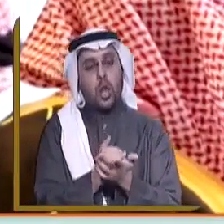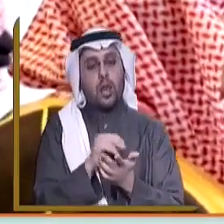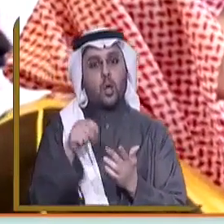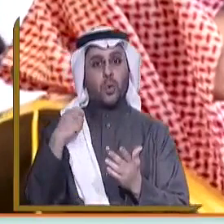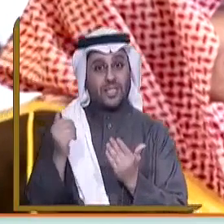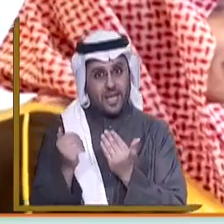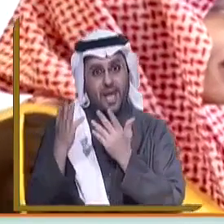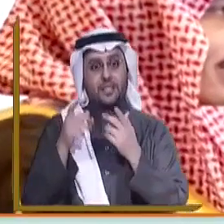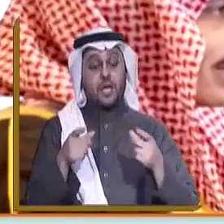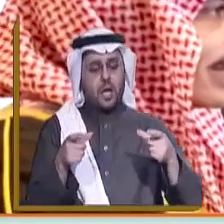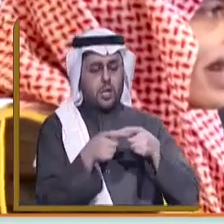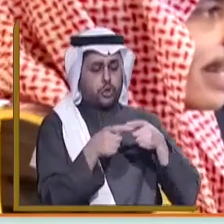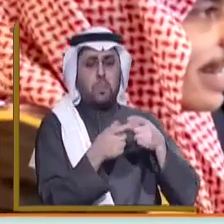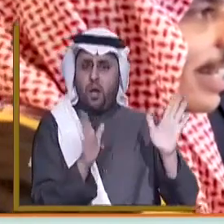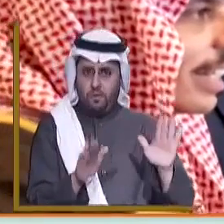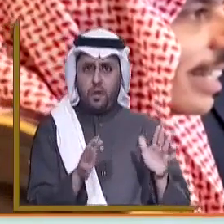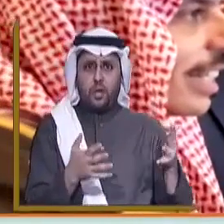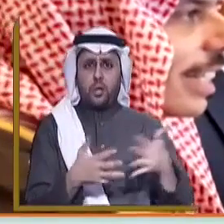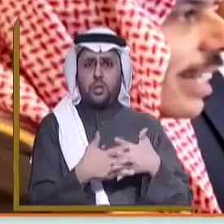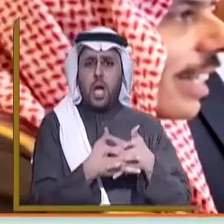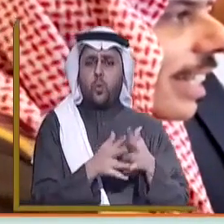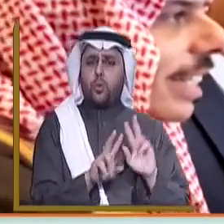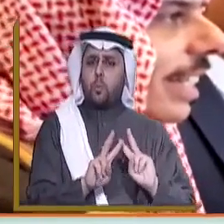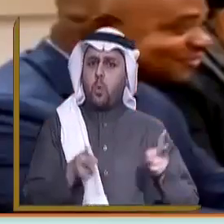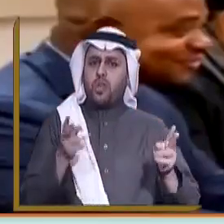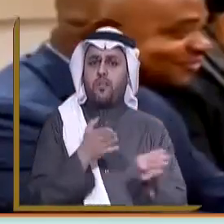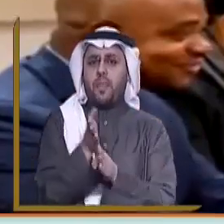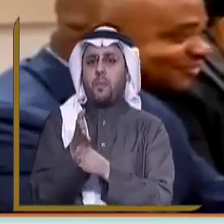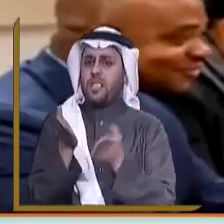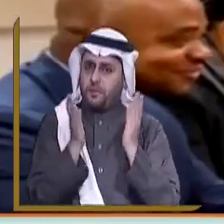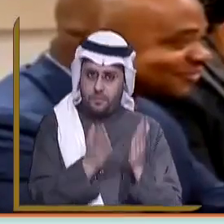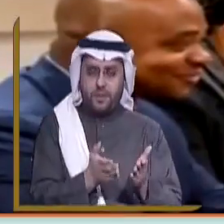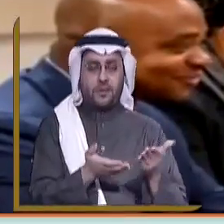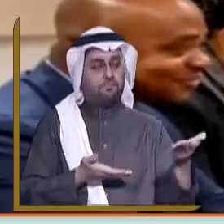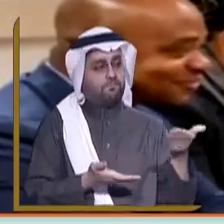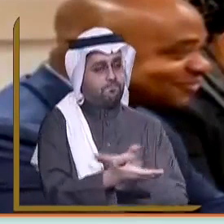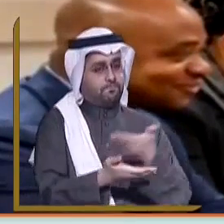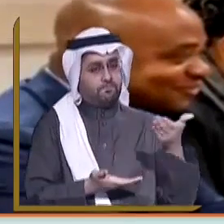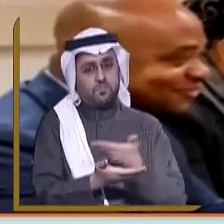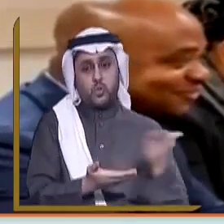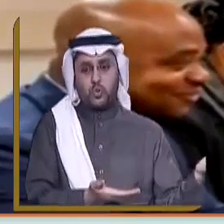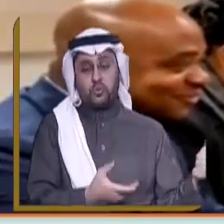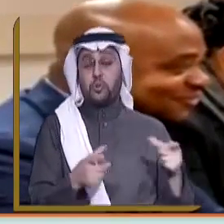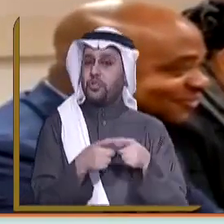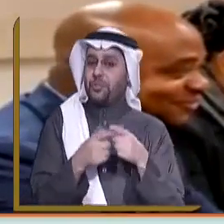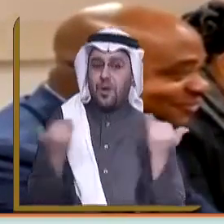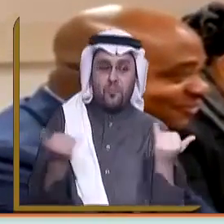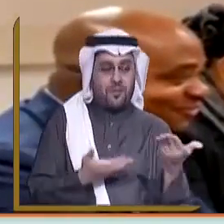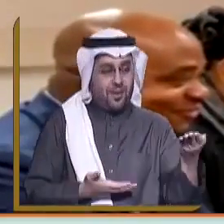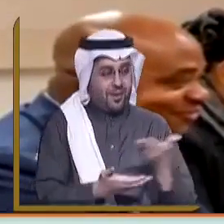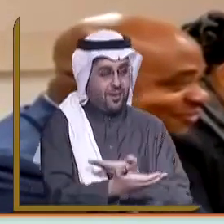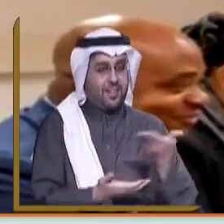سبل تعزيز العلاقات الثنائيه في مختلف المجالات كما ناقش وزير الخارجيه مع نظرائه ابرز المستجدات